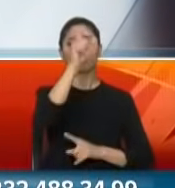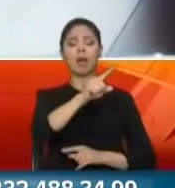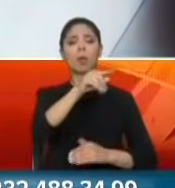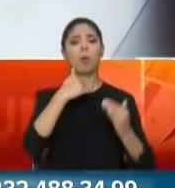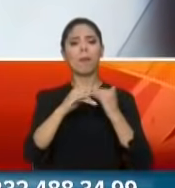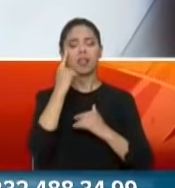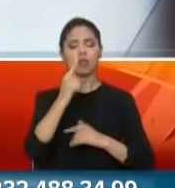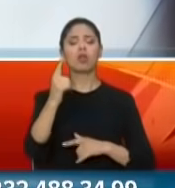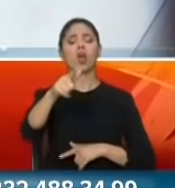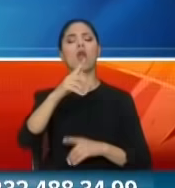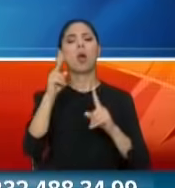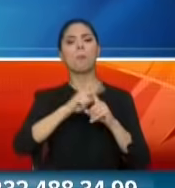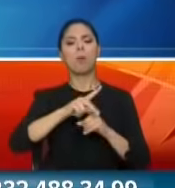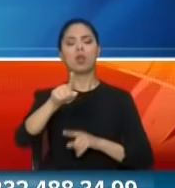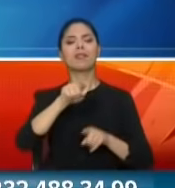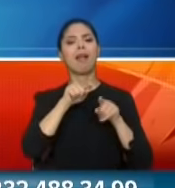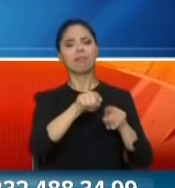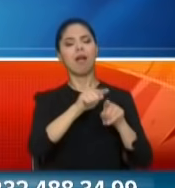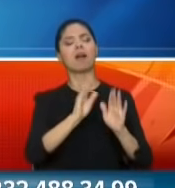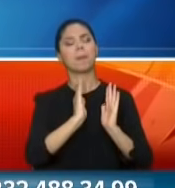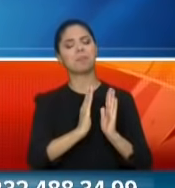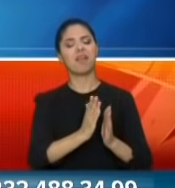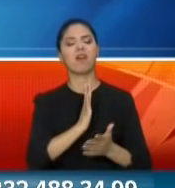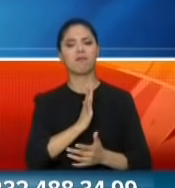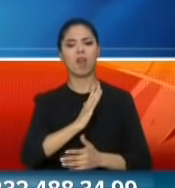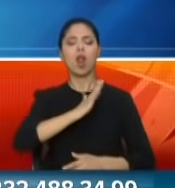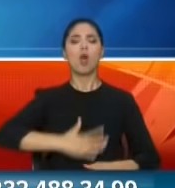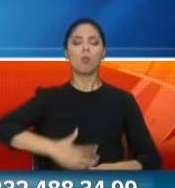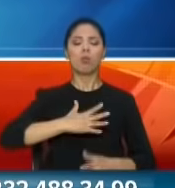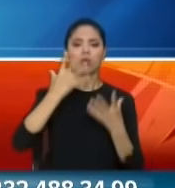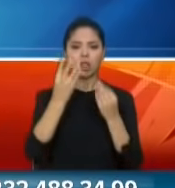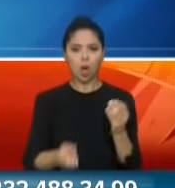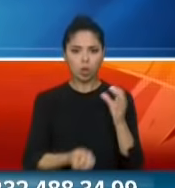mesajına rağmen güvenlik güçleri teknik takibe devam etti. Bursa'da olduğu